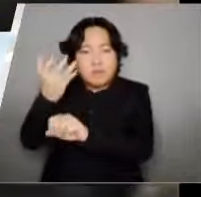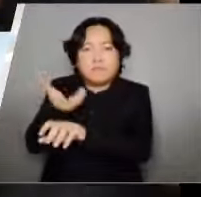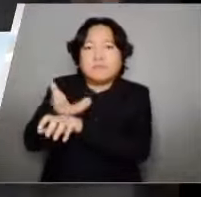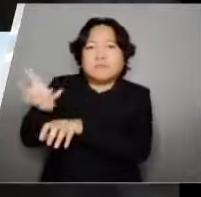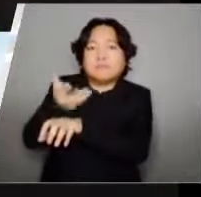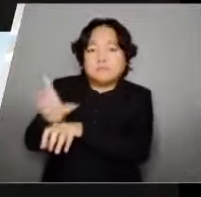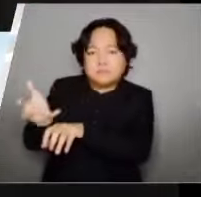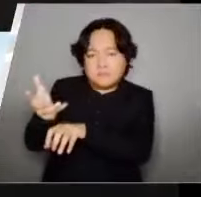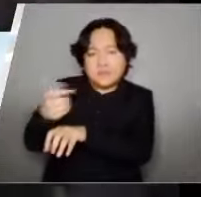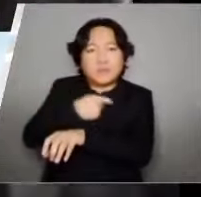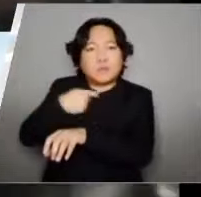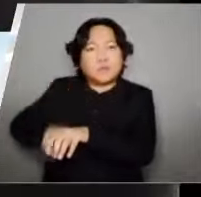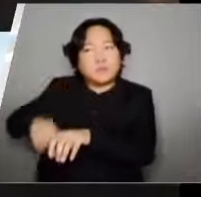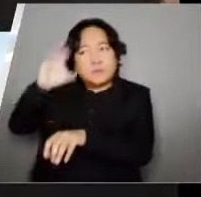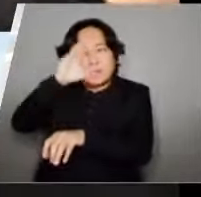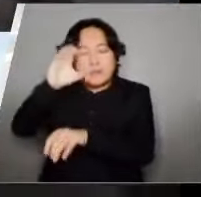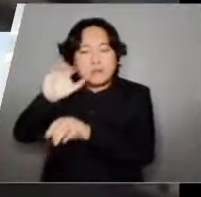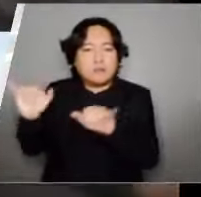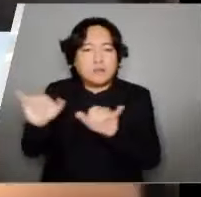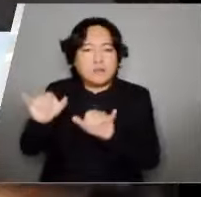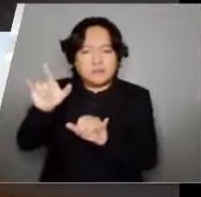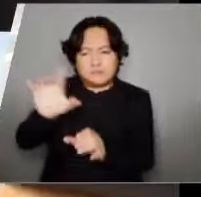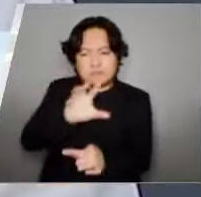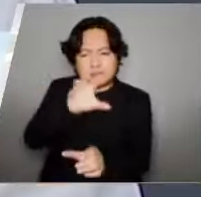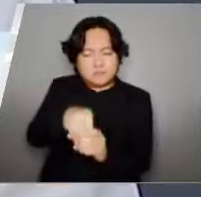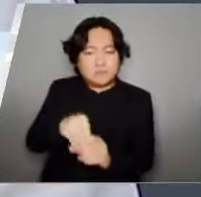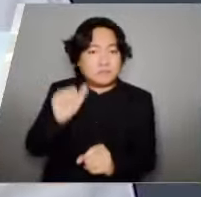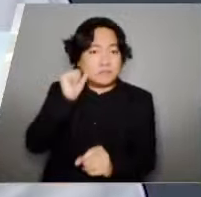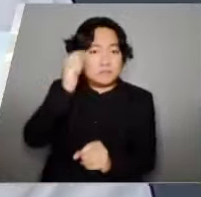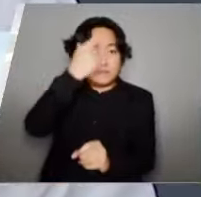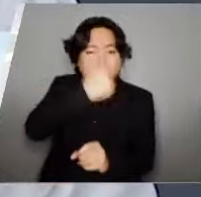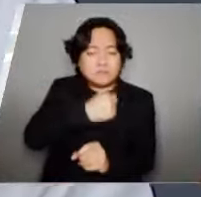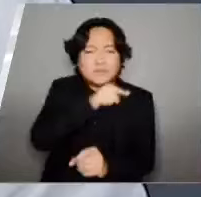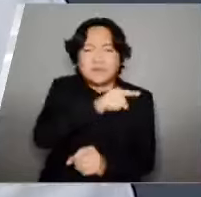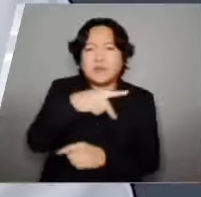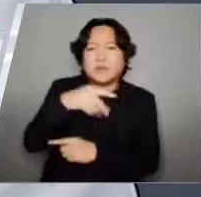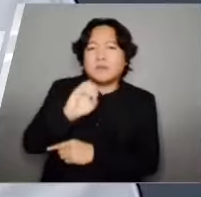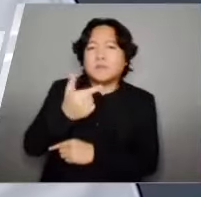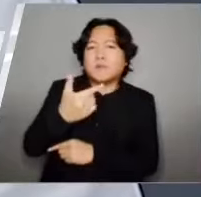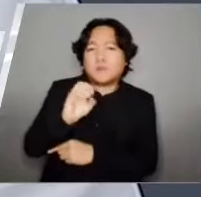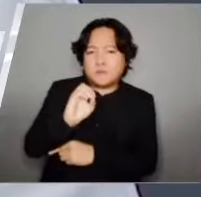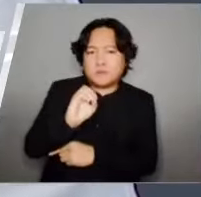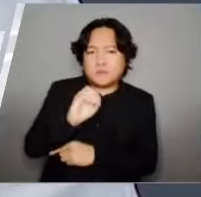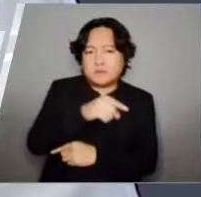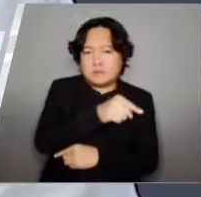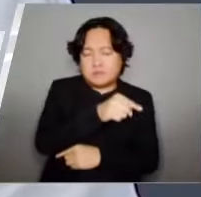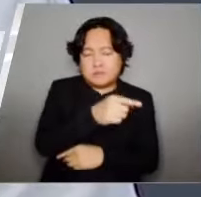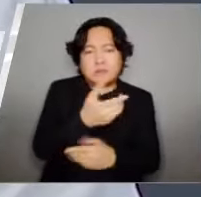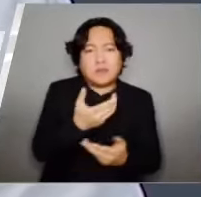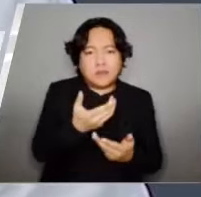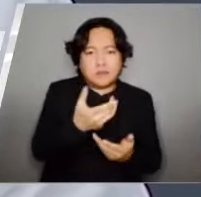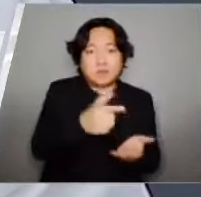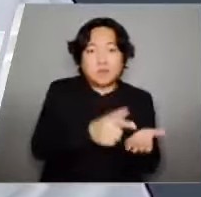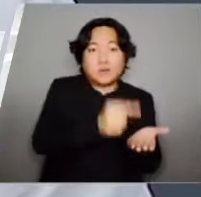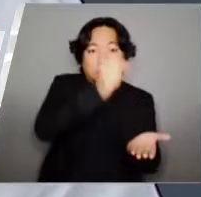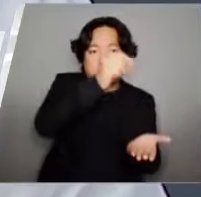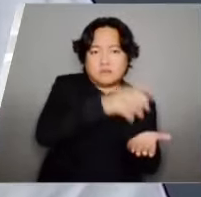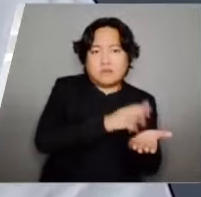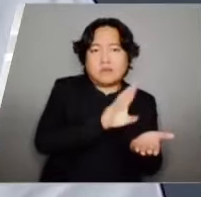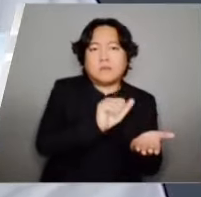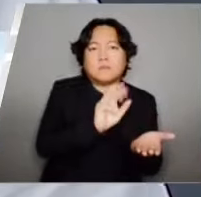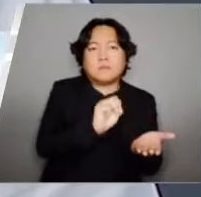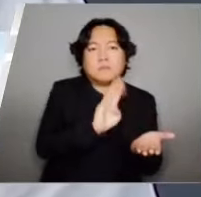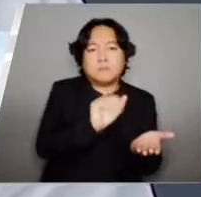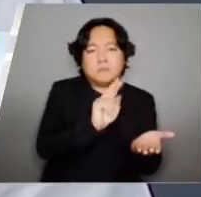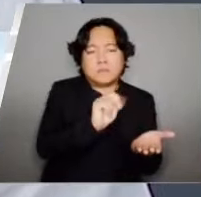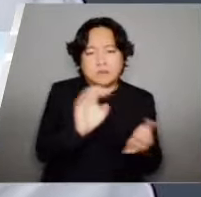Alice Guo sa kasagsagan ng POGO operation sa Bamban, Tarlac. May transactions kasi na kami na tinitingnan. Ano? And yung